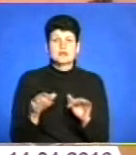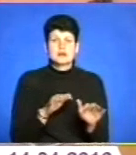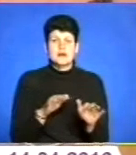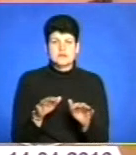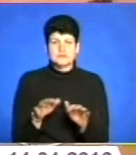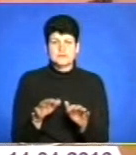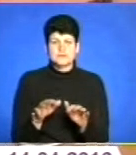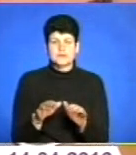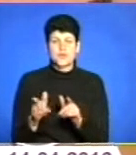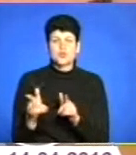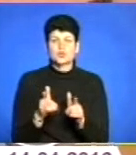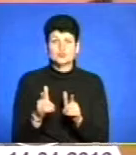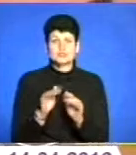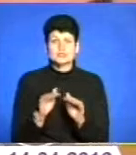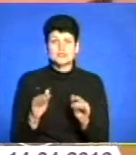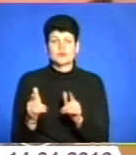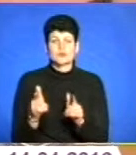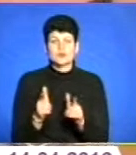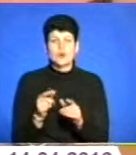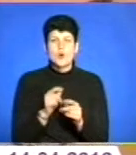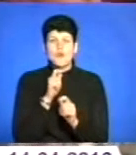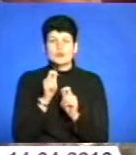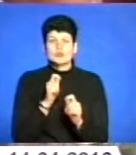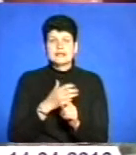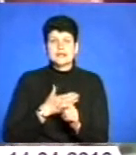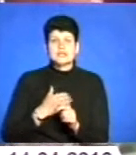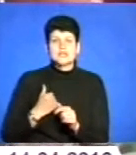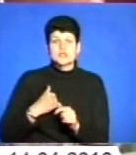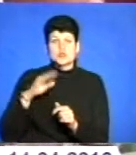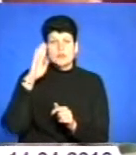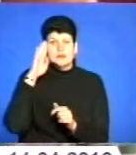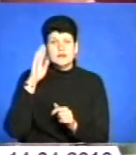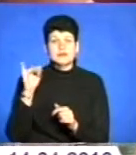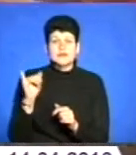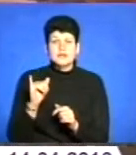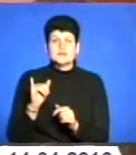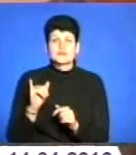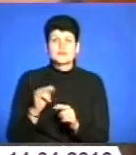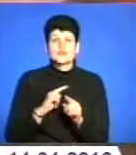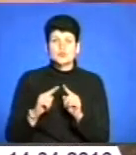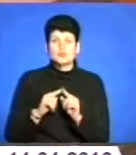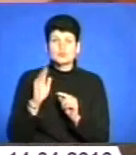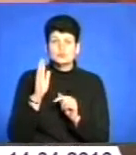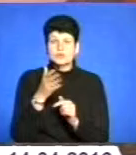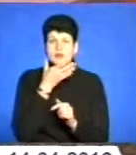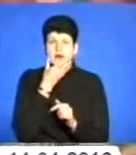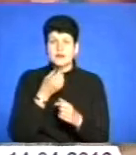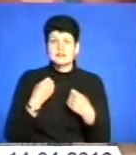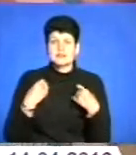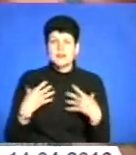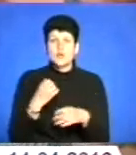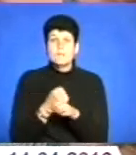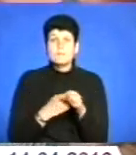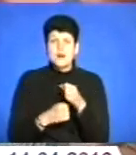і дітки готують подарунки для наших солдат. І так як скоро настане гарне свято Пасхи,